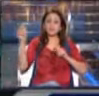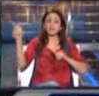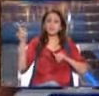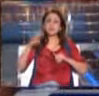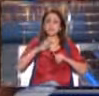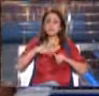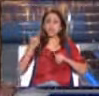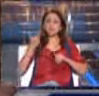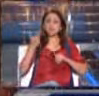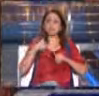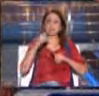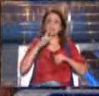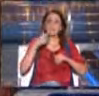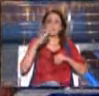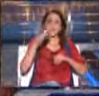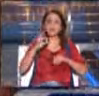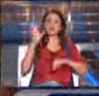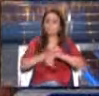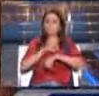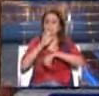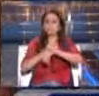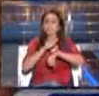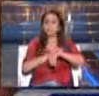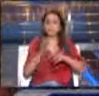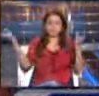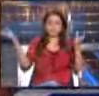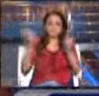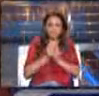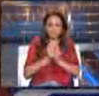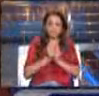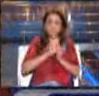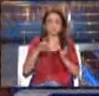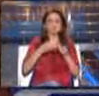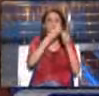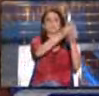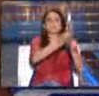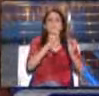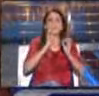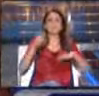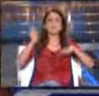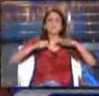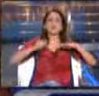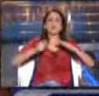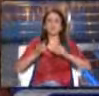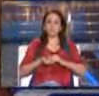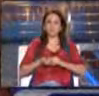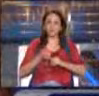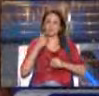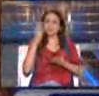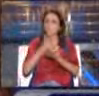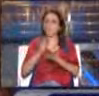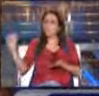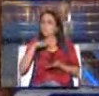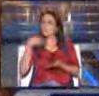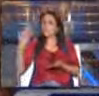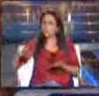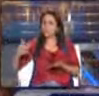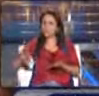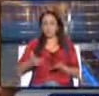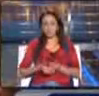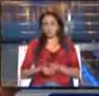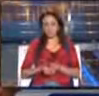انت تضغط بجمع الادله، بتجمع الادله عشان في الاخر يكون عندك ادله قويه جدا ان الولاد ياخدوا حقوقهم. انما حقق عيب قوي،